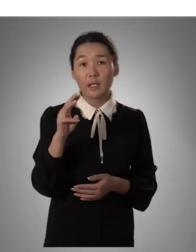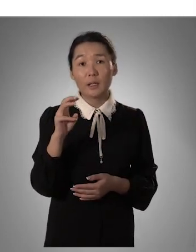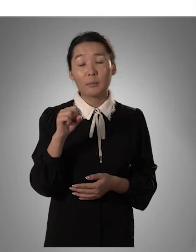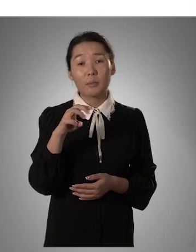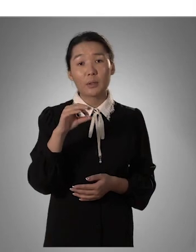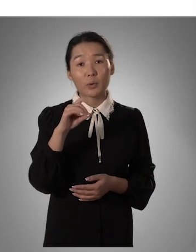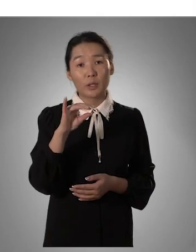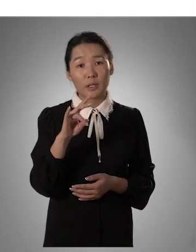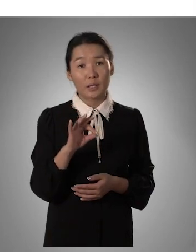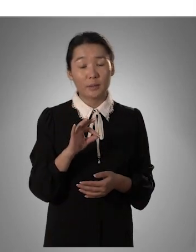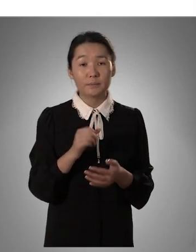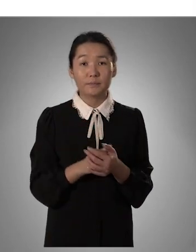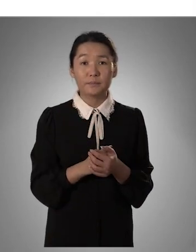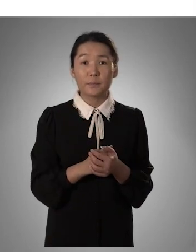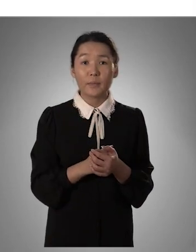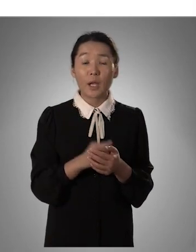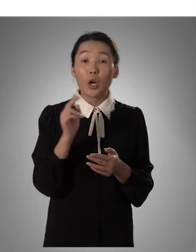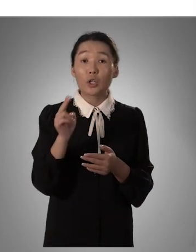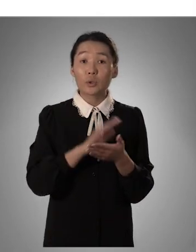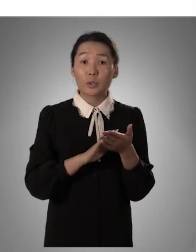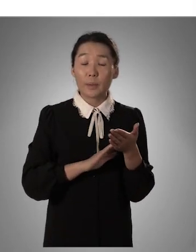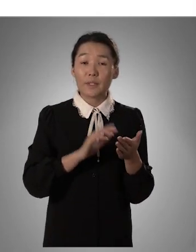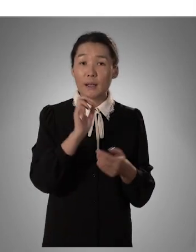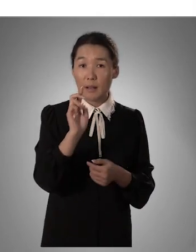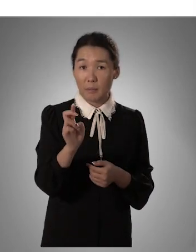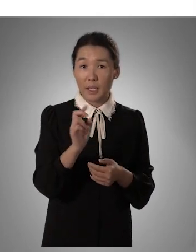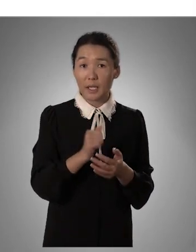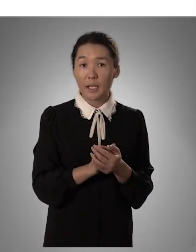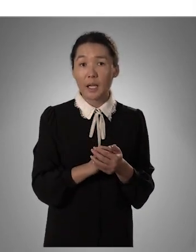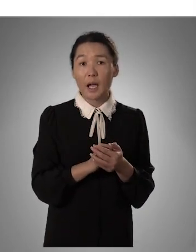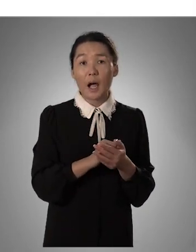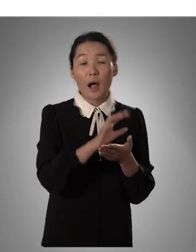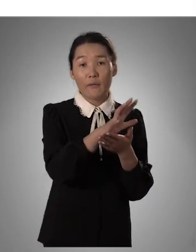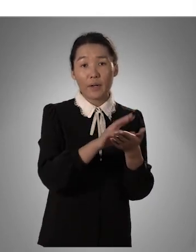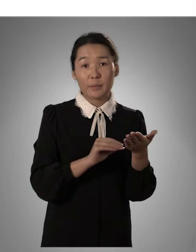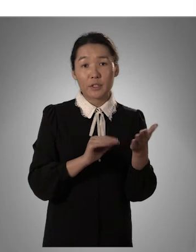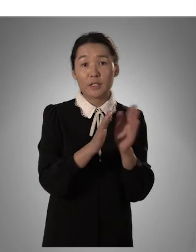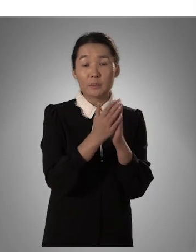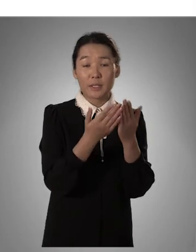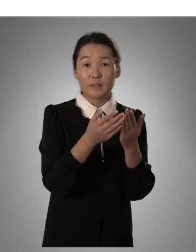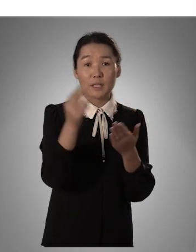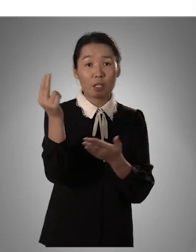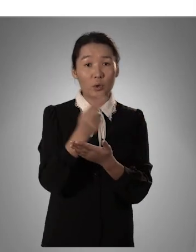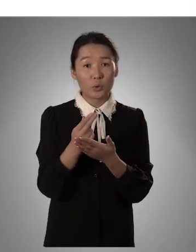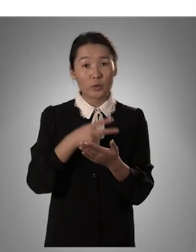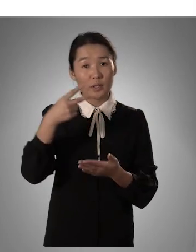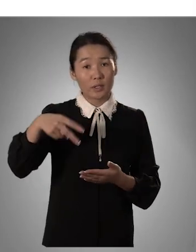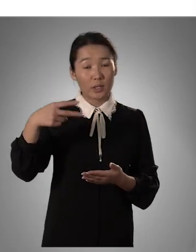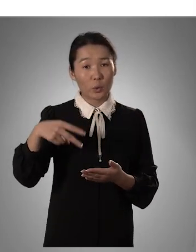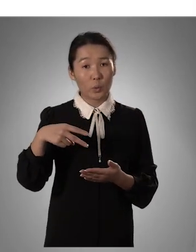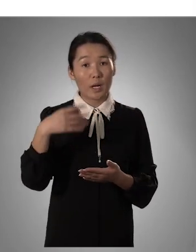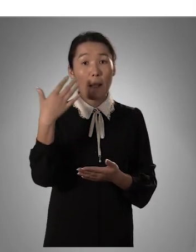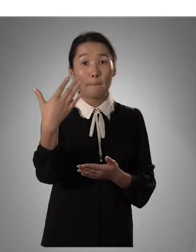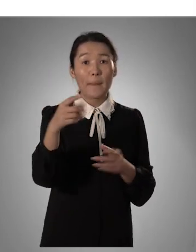мото хины кто написал букву б вы пишете из произведений художественной литературы 5